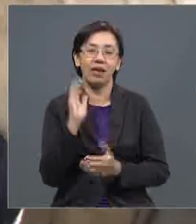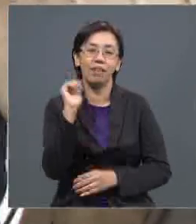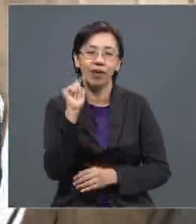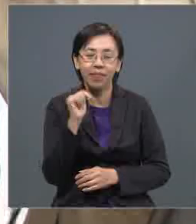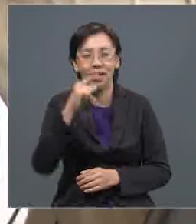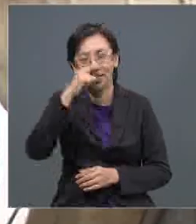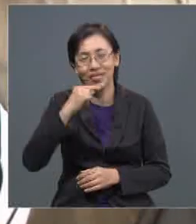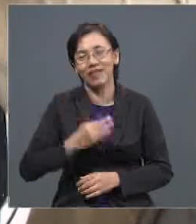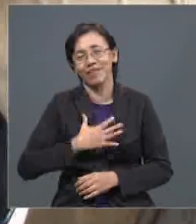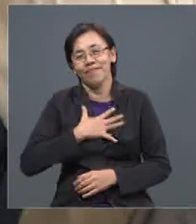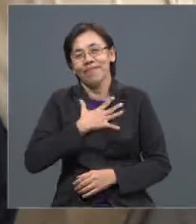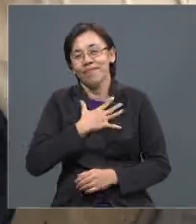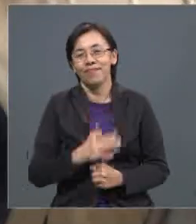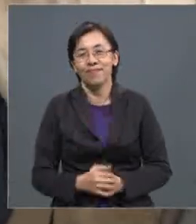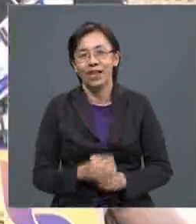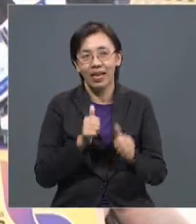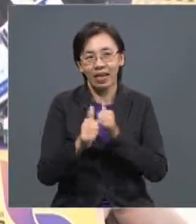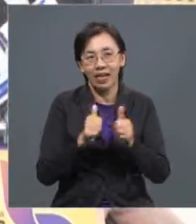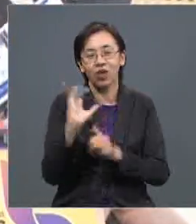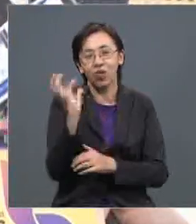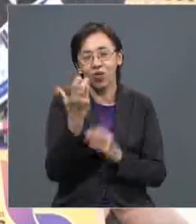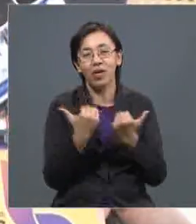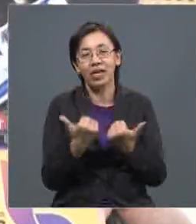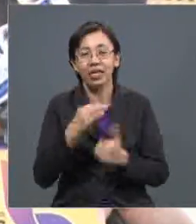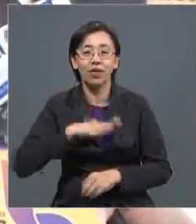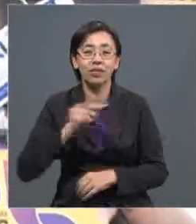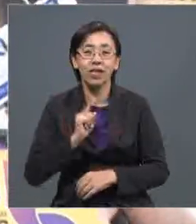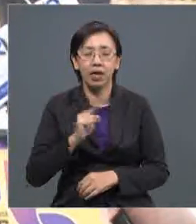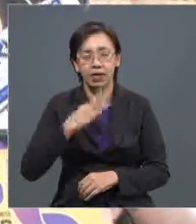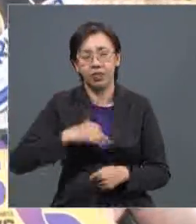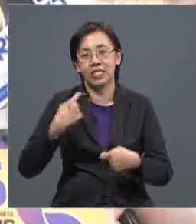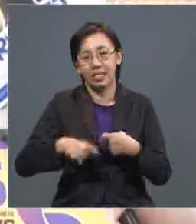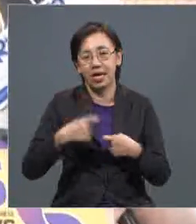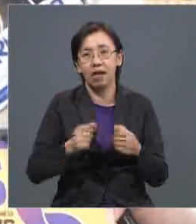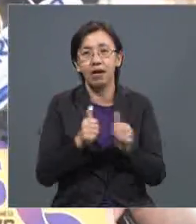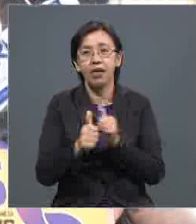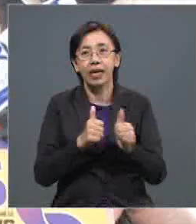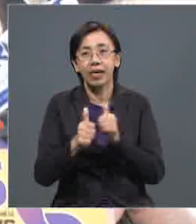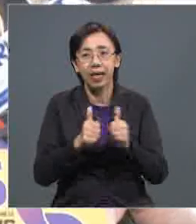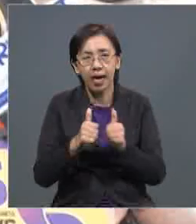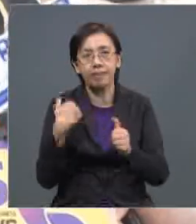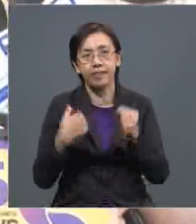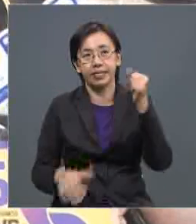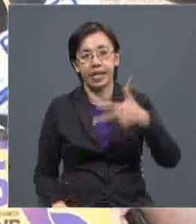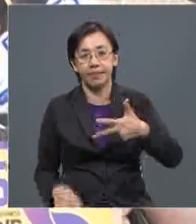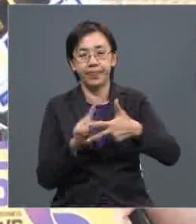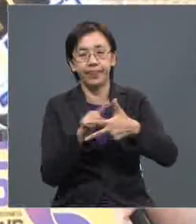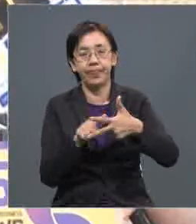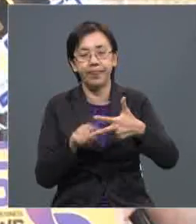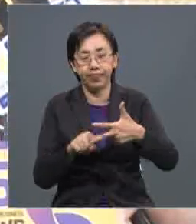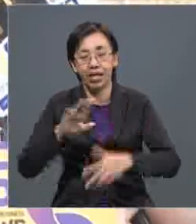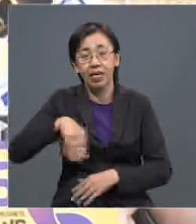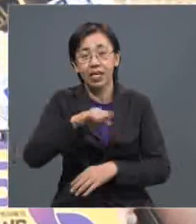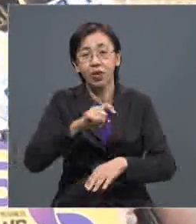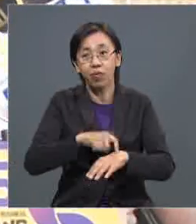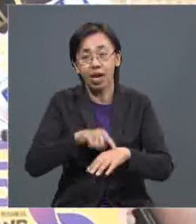คนไทยได้ภาคภูมิใจในการแข่งขันระดับโลกครั้งนี้ก็ยอมรับว่าค่อนข้างยากนะครับการแข่งขันเนี่ยแบ่งออกเป็น3พาร์ทด้วยกันแต่ทั้งหมดมีเวลาเพียง